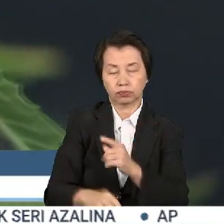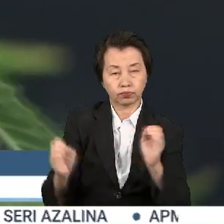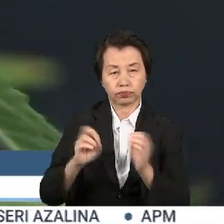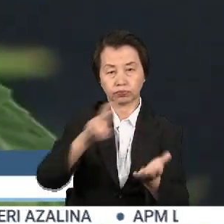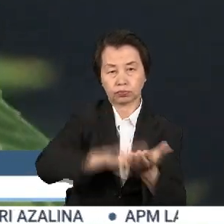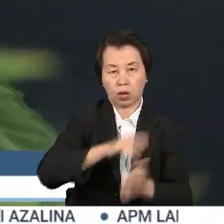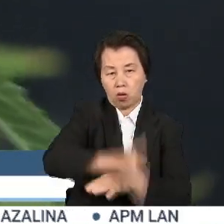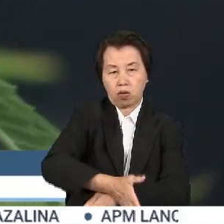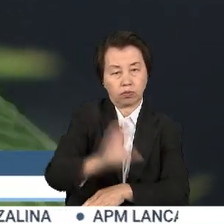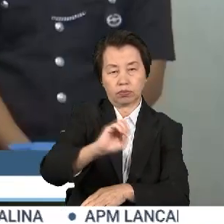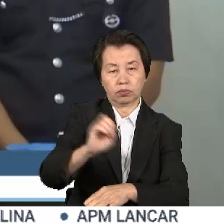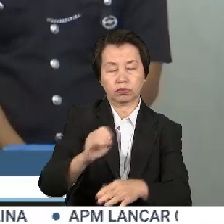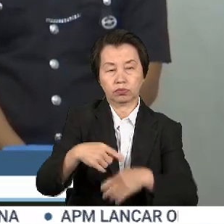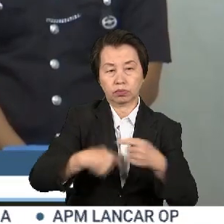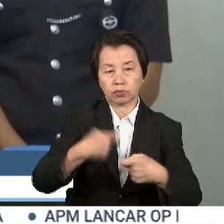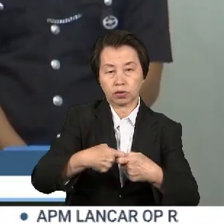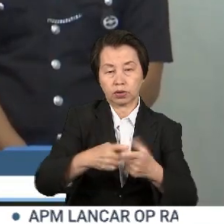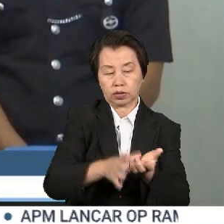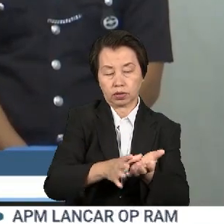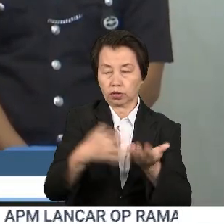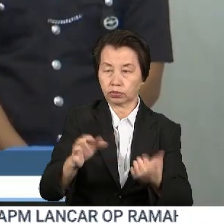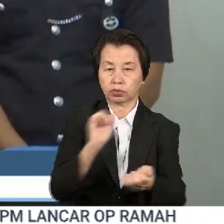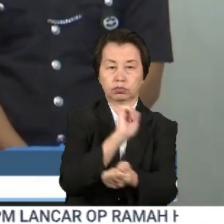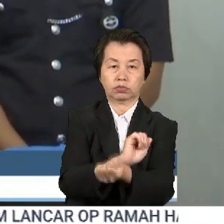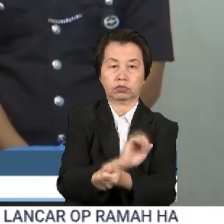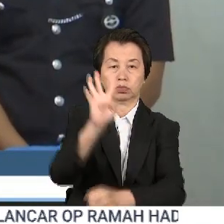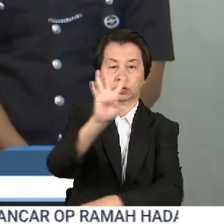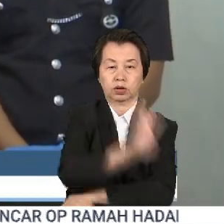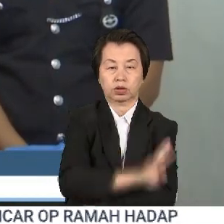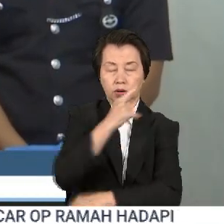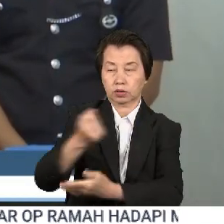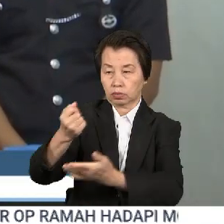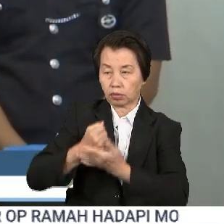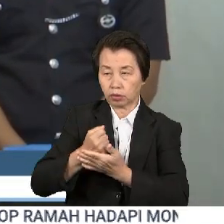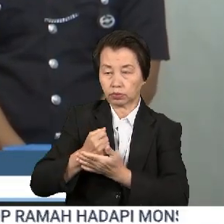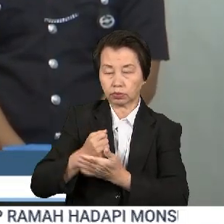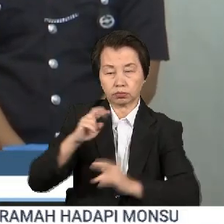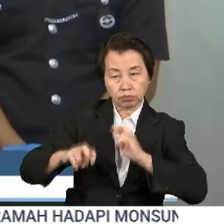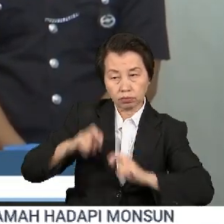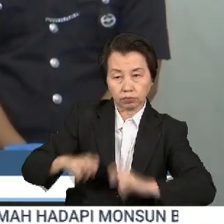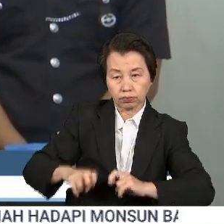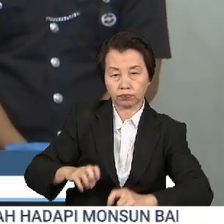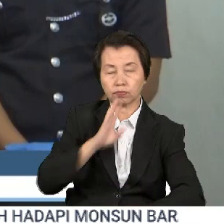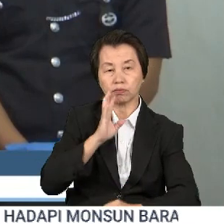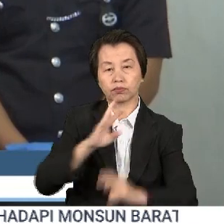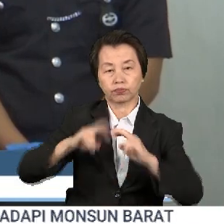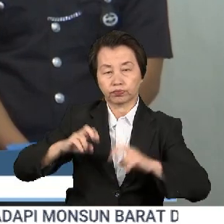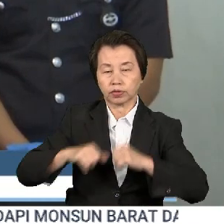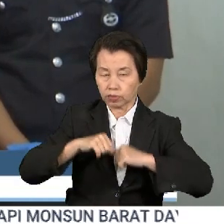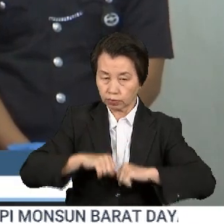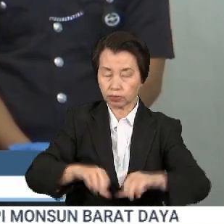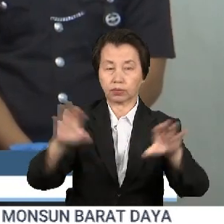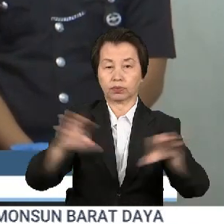rekod lampau berkaitan dadah dan telah direman selama 4 hari bagi membantu siasatan. Namun katanya siasatan masih